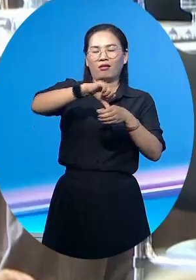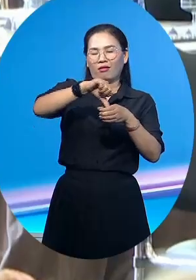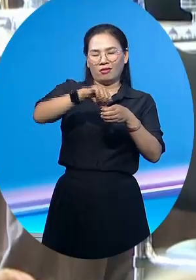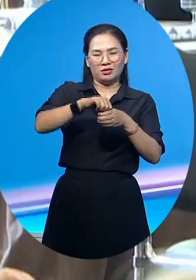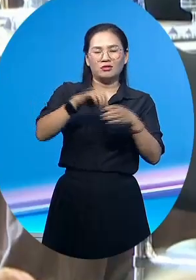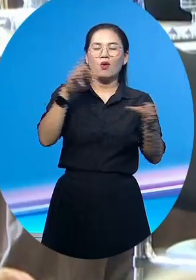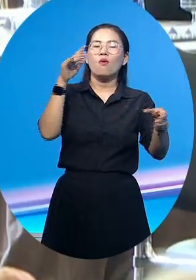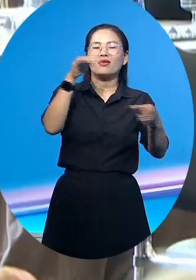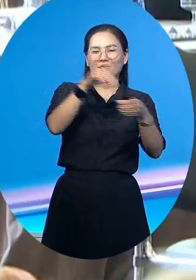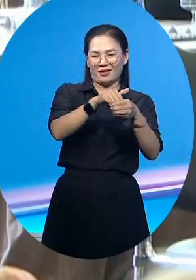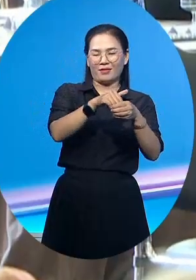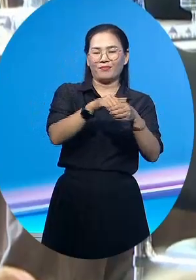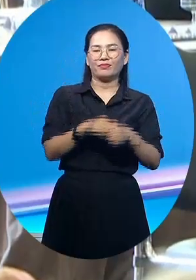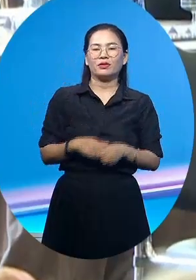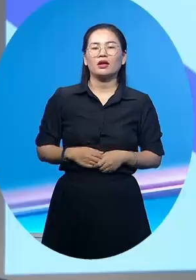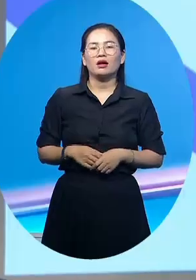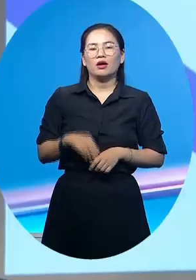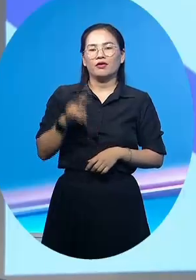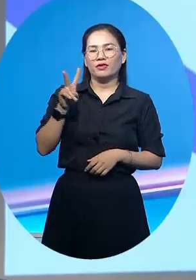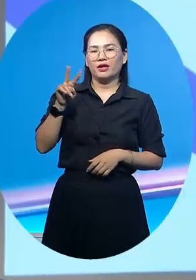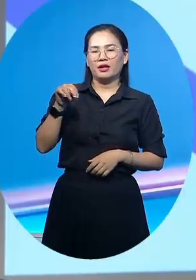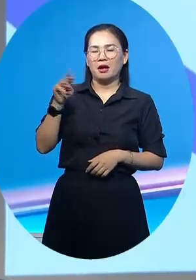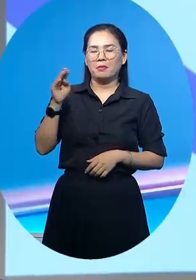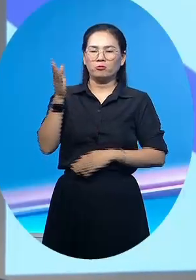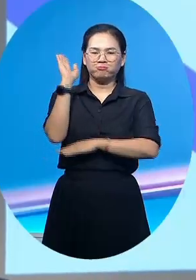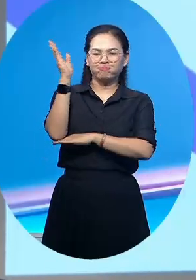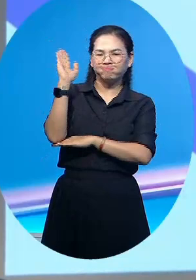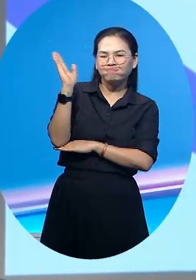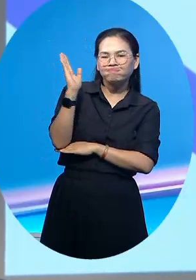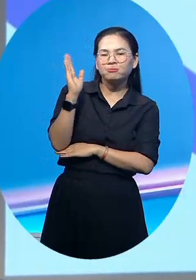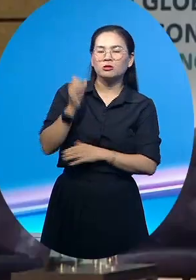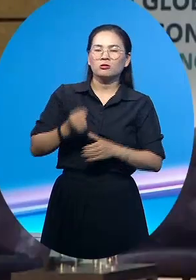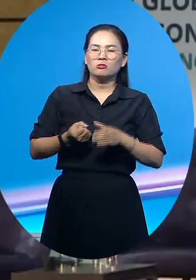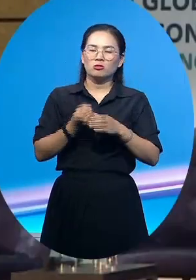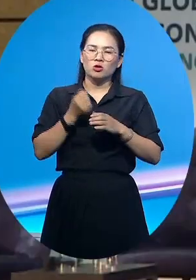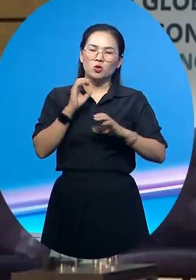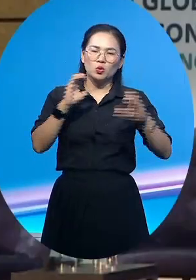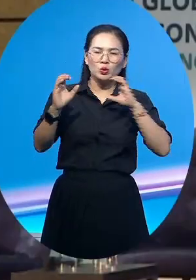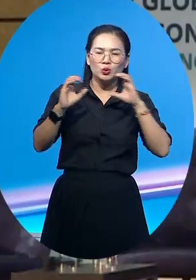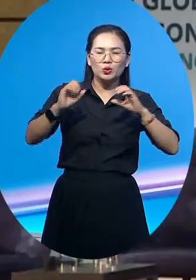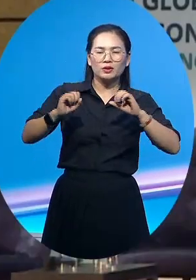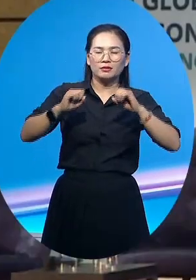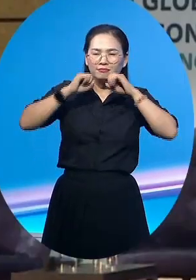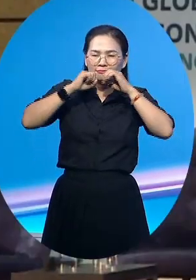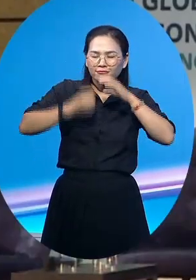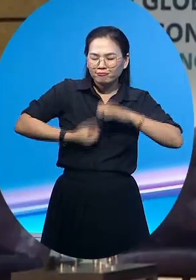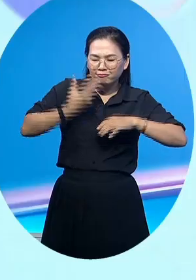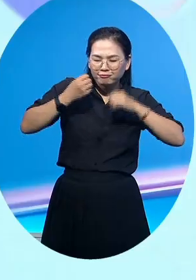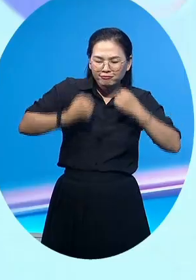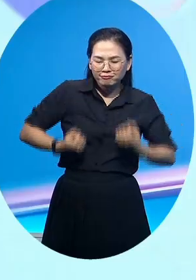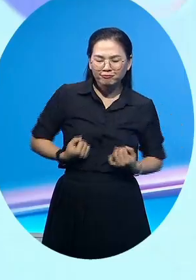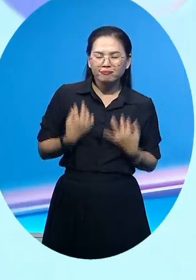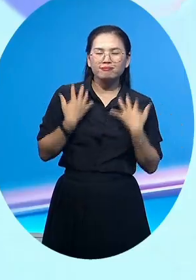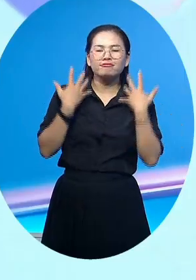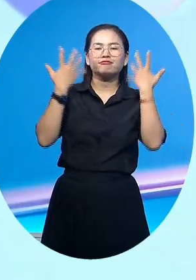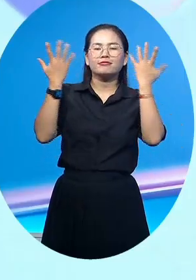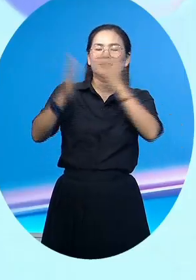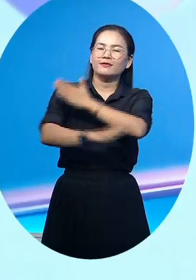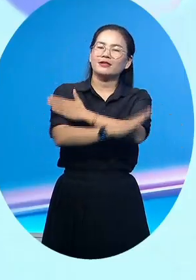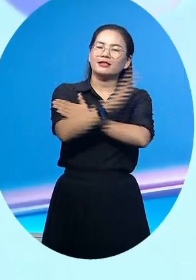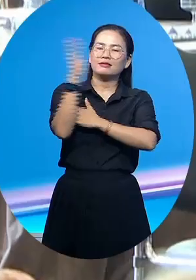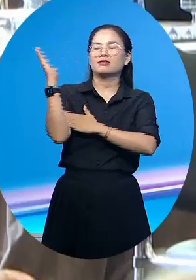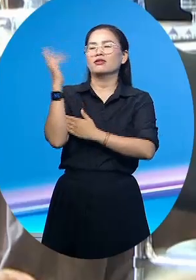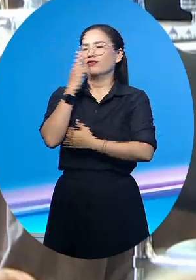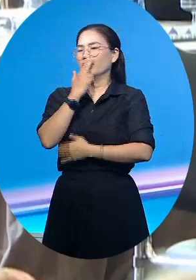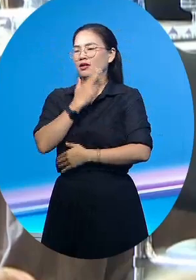đại diện Vinamilk đã có bài tham luận mang đến câu chuyện truyền cảm hứng về hành trình phát triển của ngành sữa Việt Nam đi cùng sự phát triển của